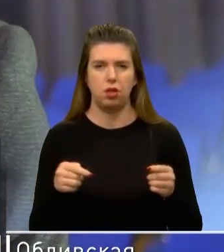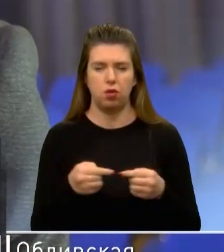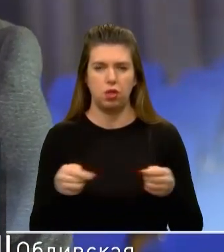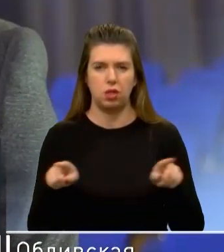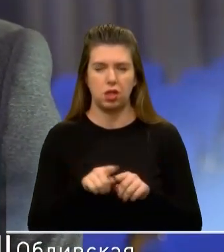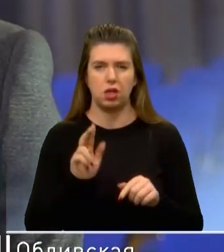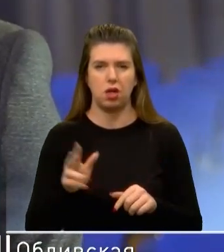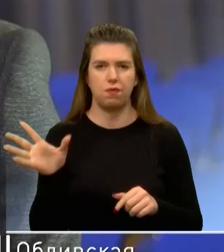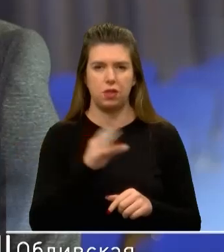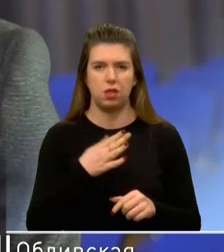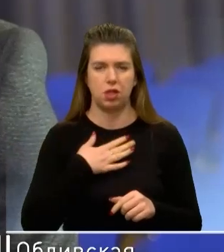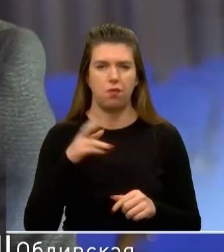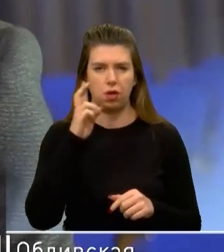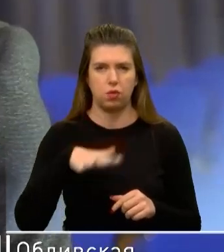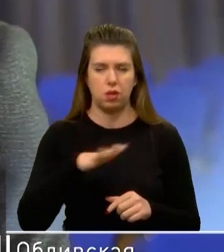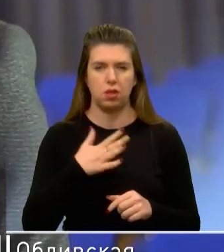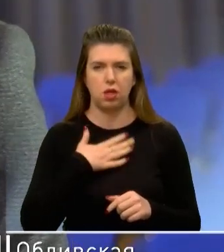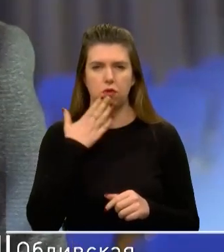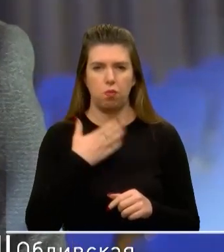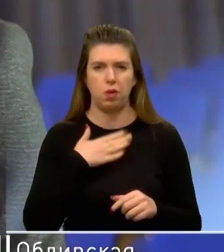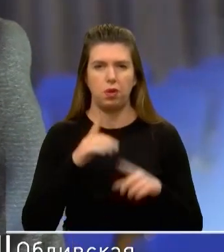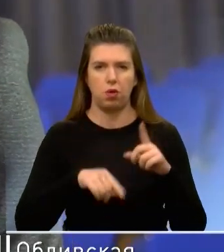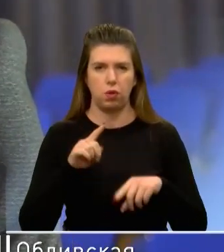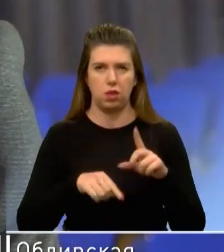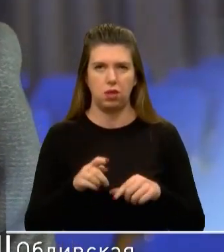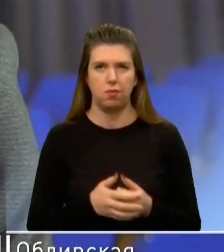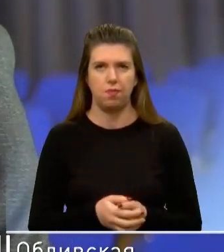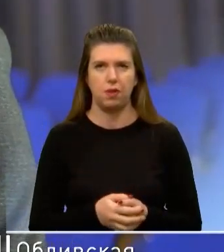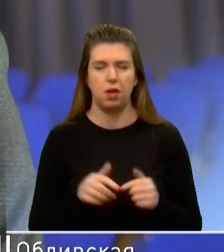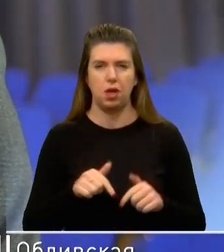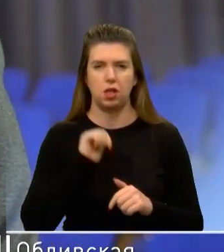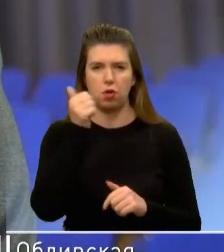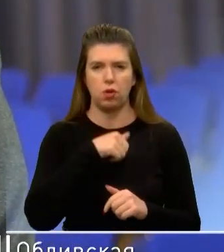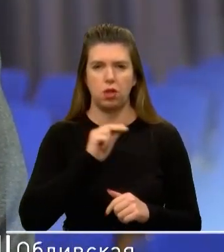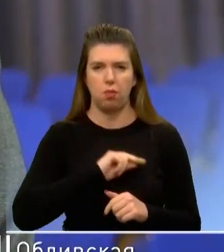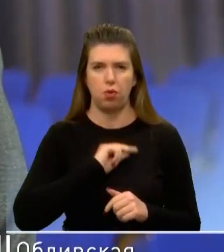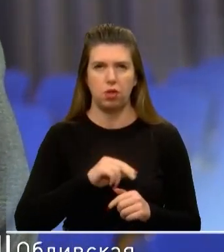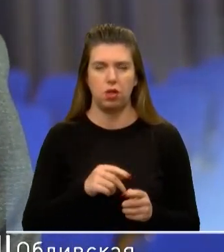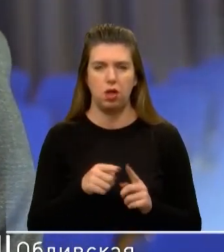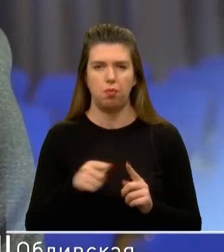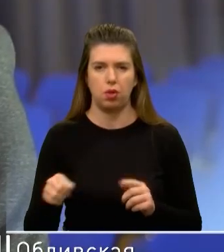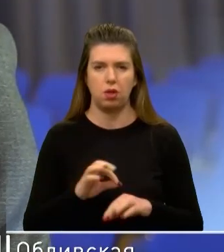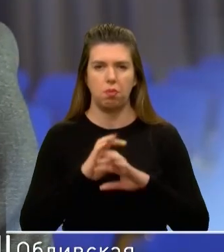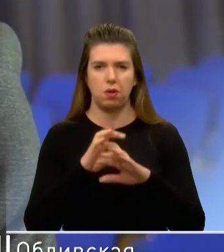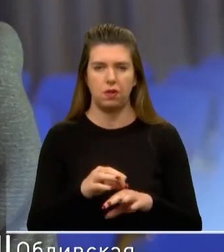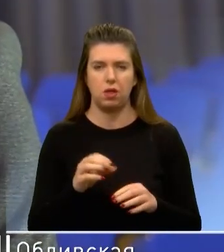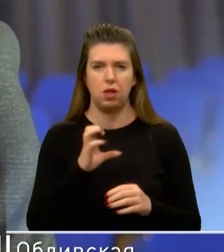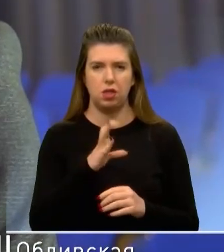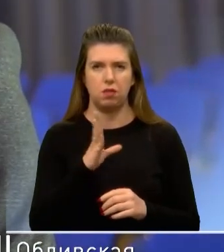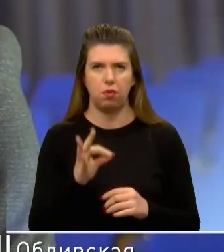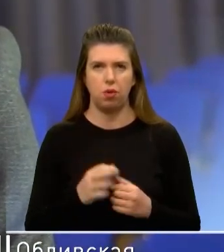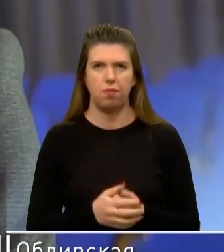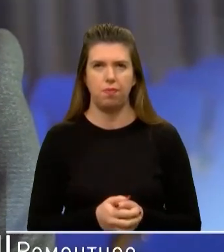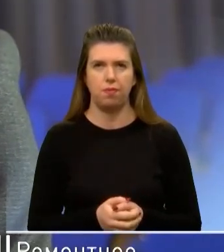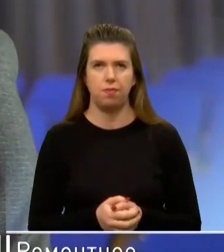как и для всей нашей страны нашей любимой Родины В этот год Мы работали в период проведения специальной военной